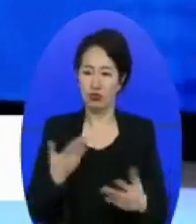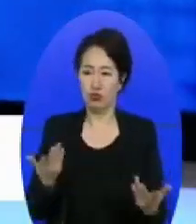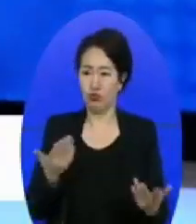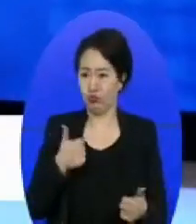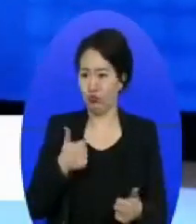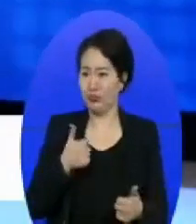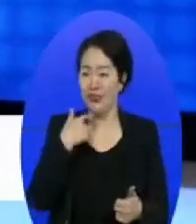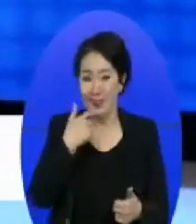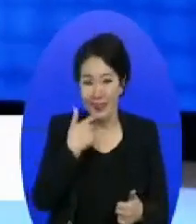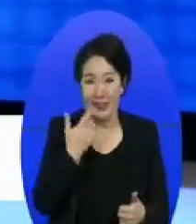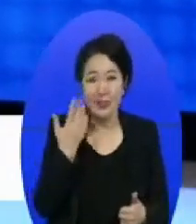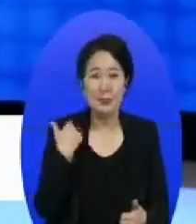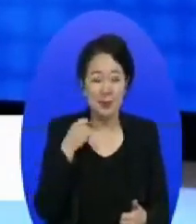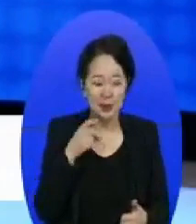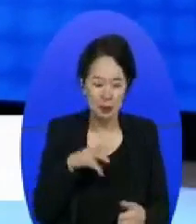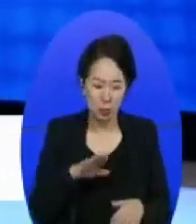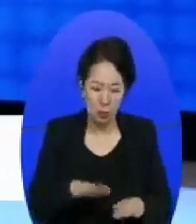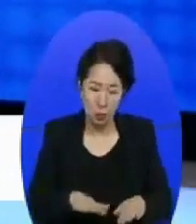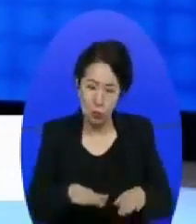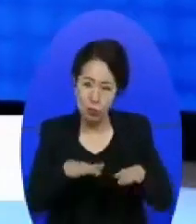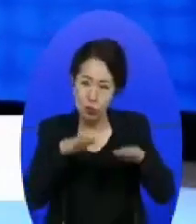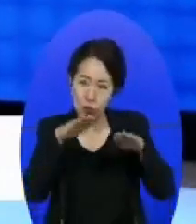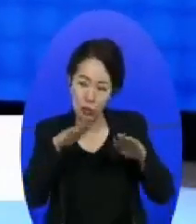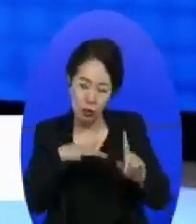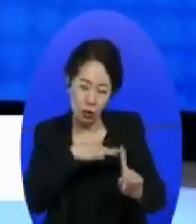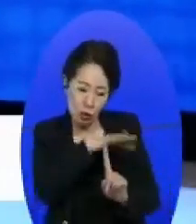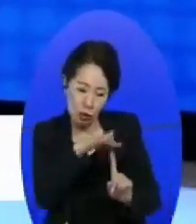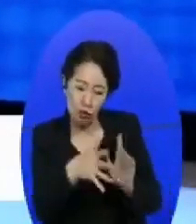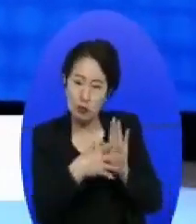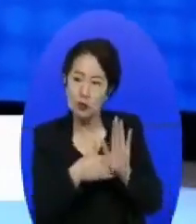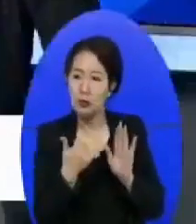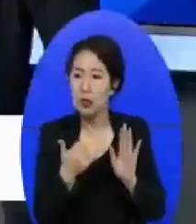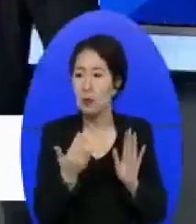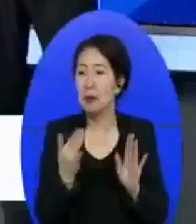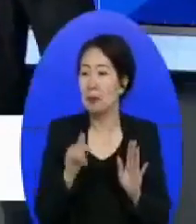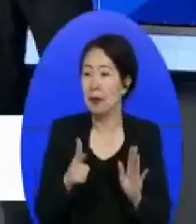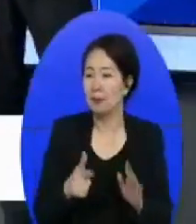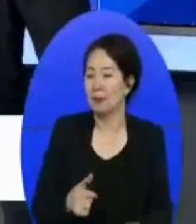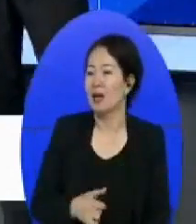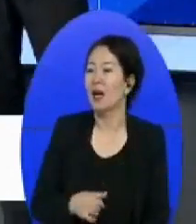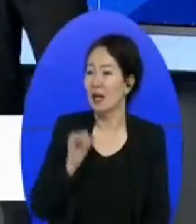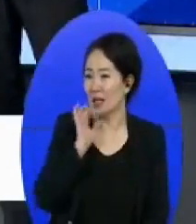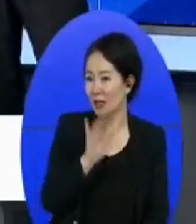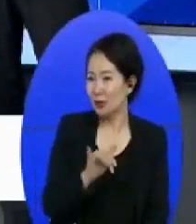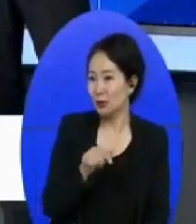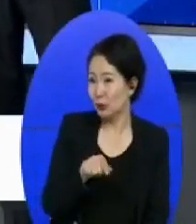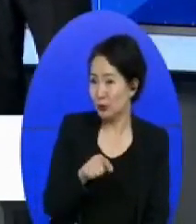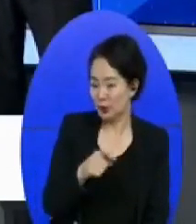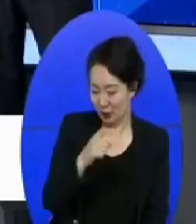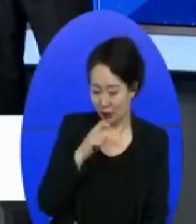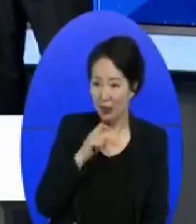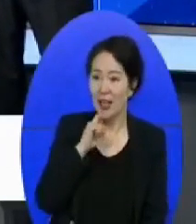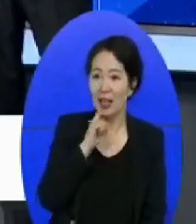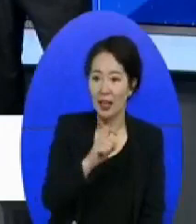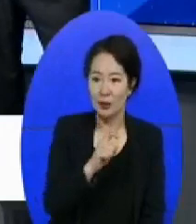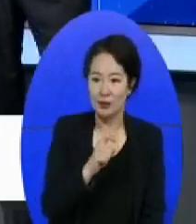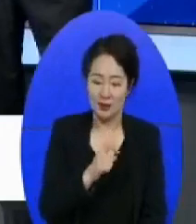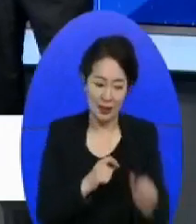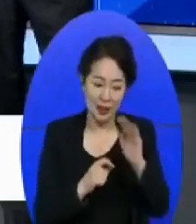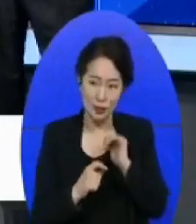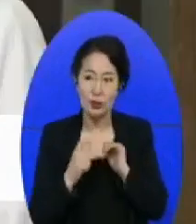гэд. Тэгэхээр ер нь хүүхдээ өсөж төрнөж байгаа орчны нөлөөлөл хэрэг байдгийм бэ? Таны энэ асуултанд манай дараагийн экс оруулж яг хариулдах юм байна.